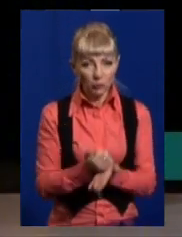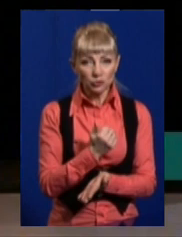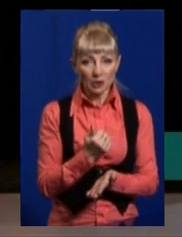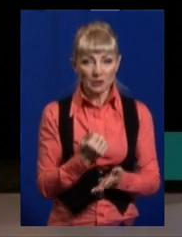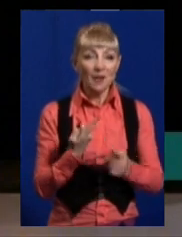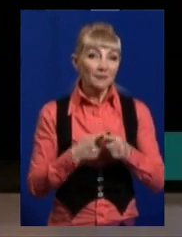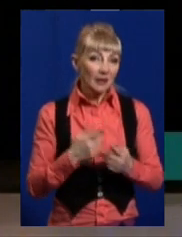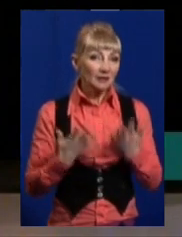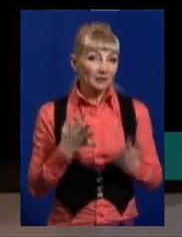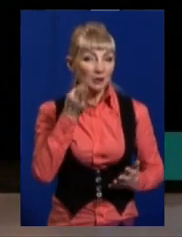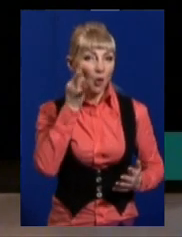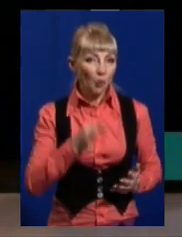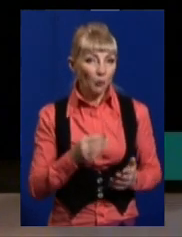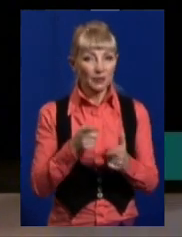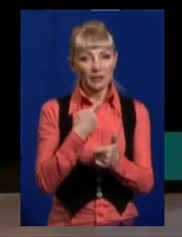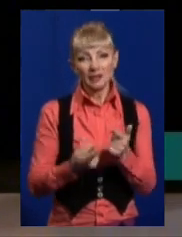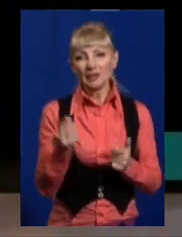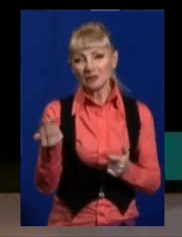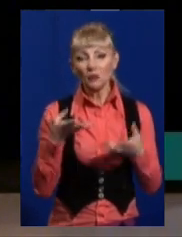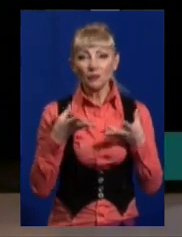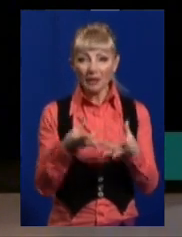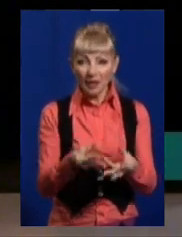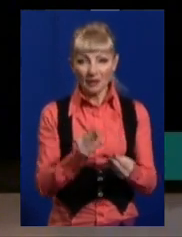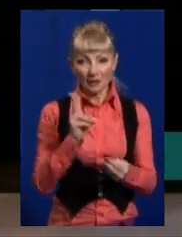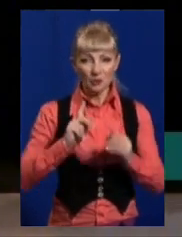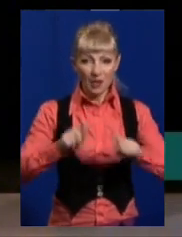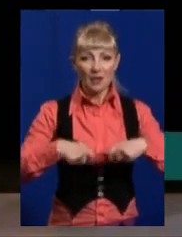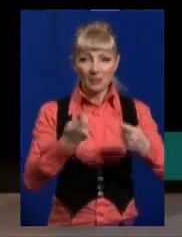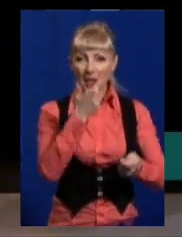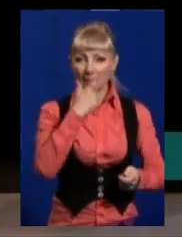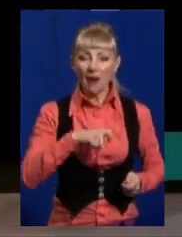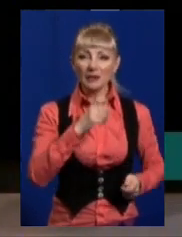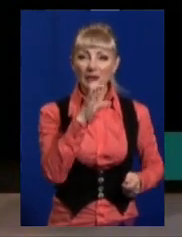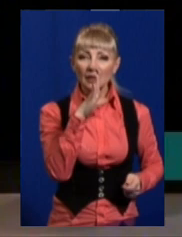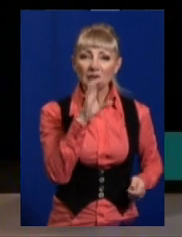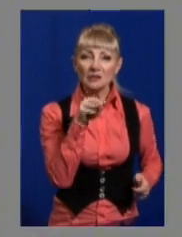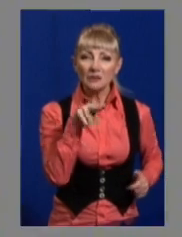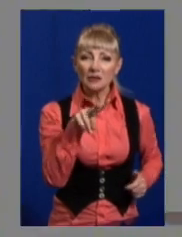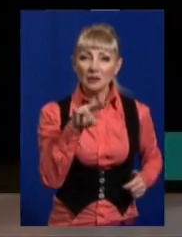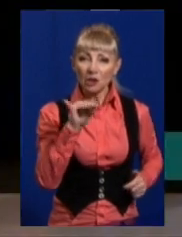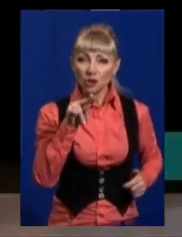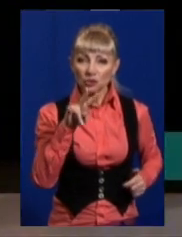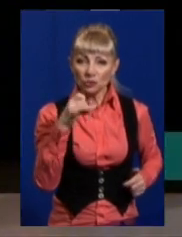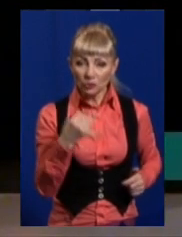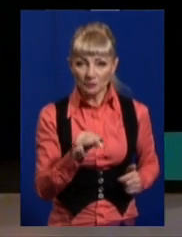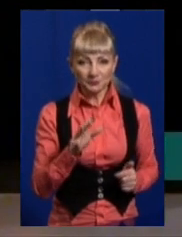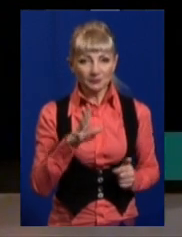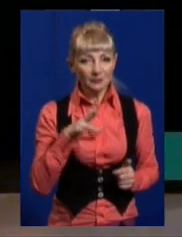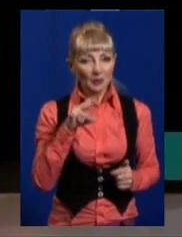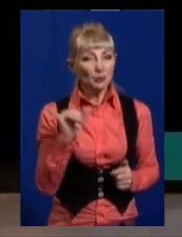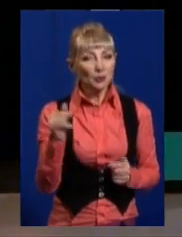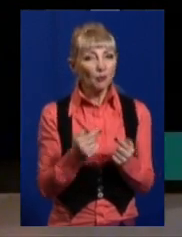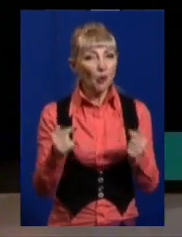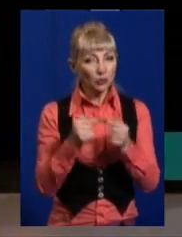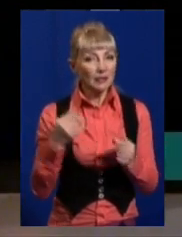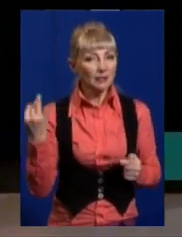певний досвід або його вплив, да, який він передав пані Світлічній. І чи був його конкретний інтерес як